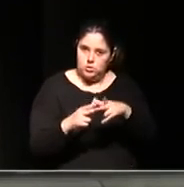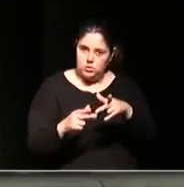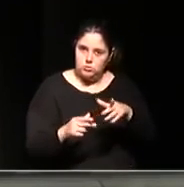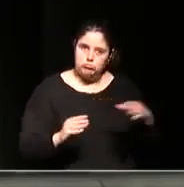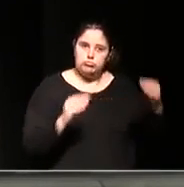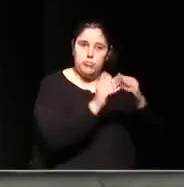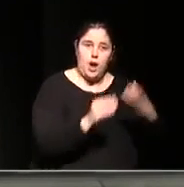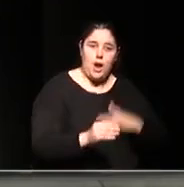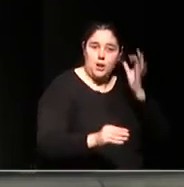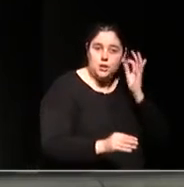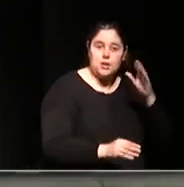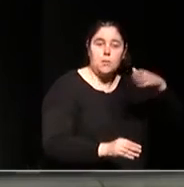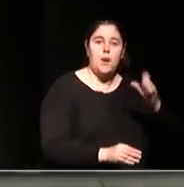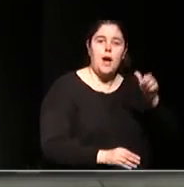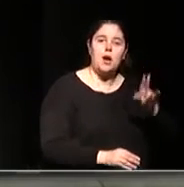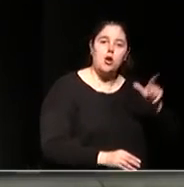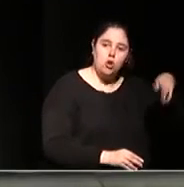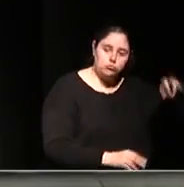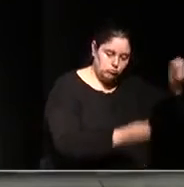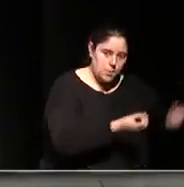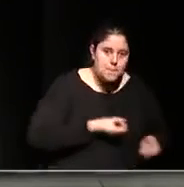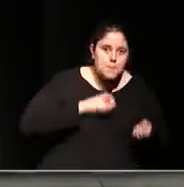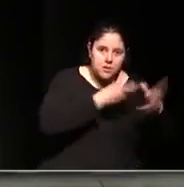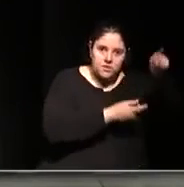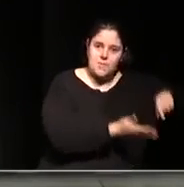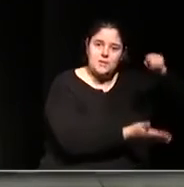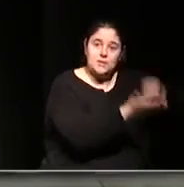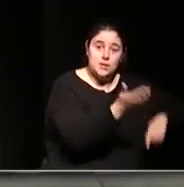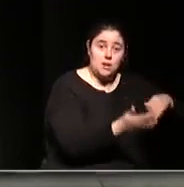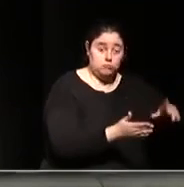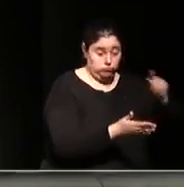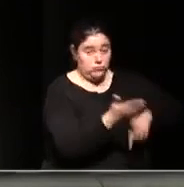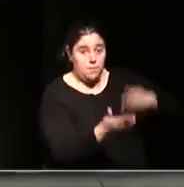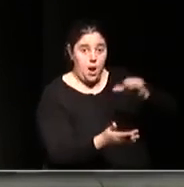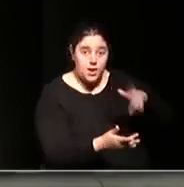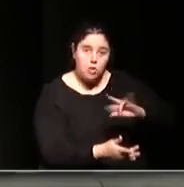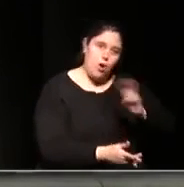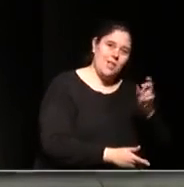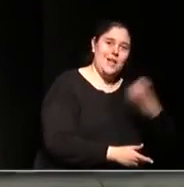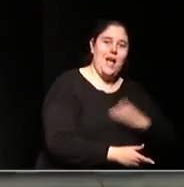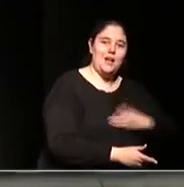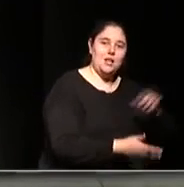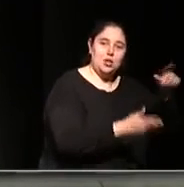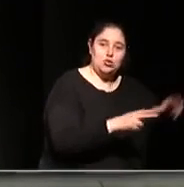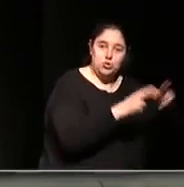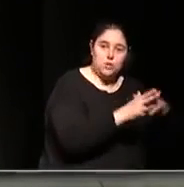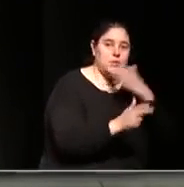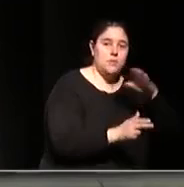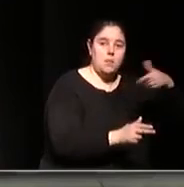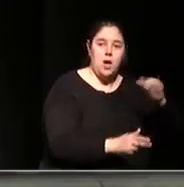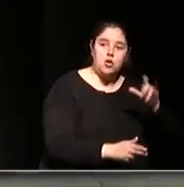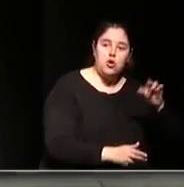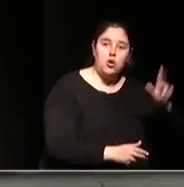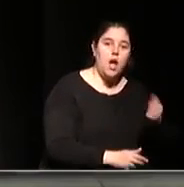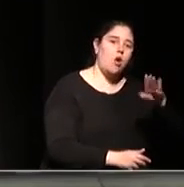Núria Parlon, en un manifest que va signar també amb en Jordi Ballart o amb altres alcaldes socialistes, com en Josep Mayoral o